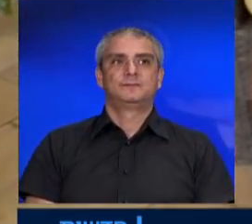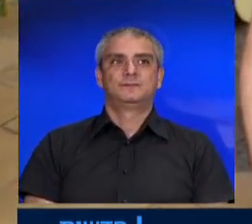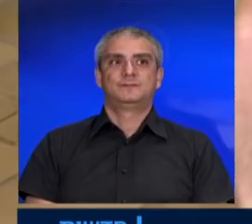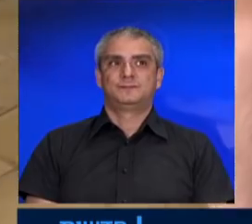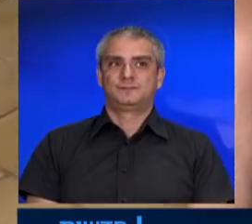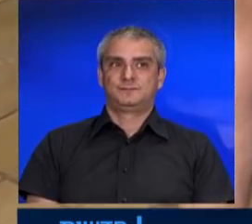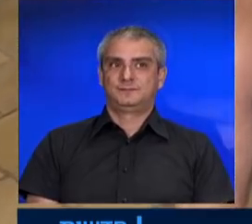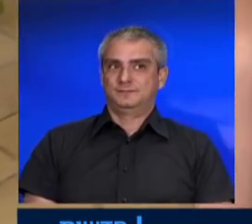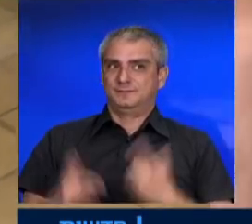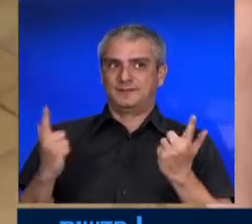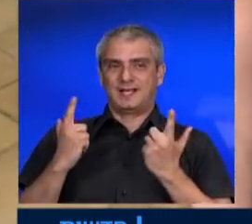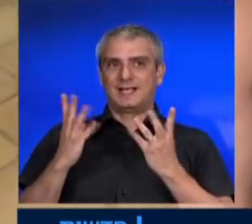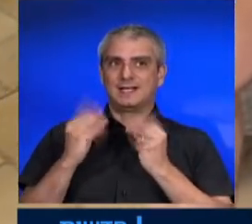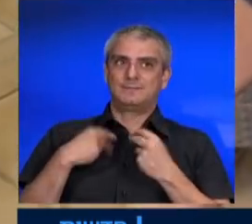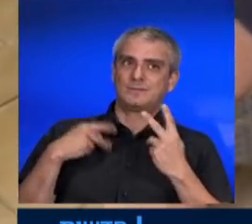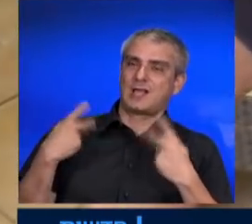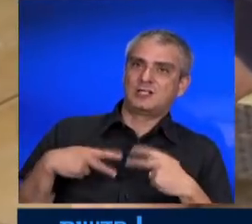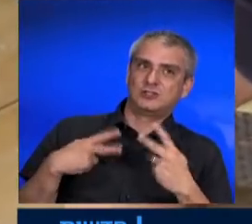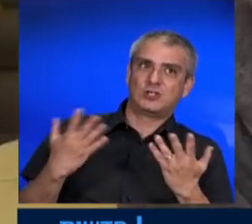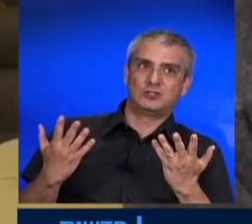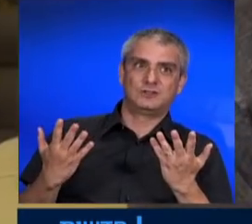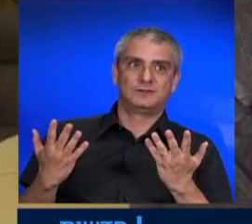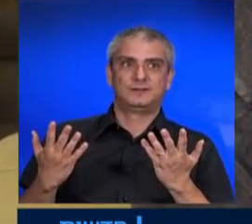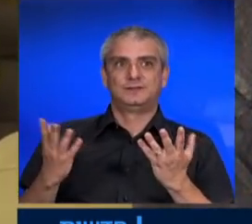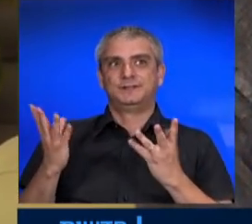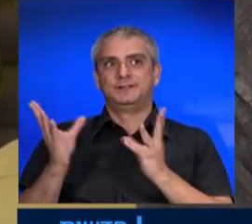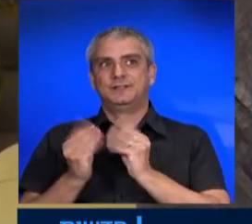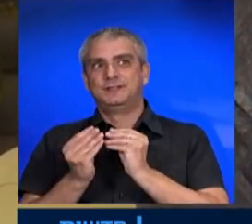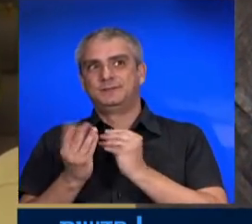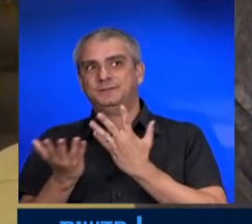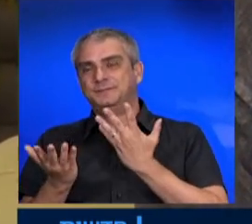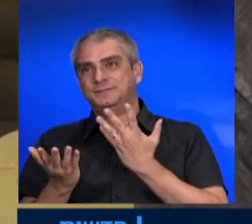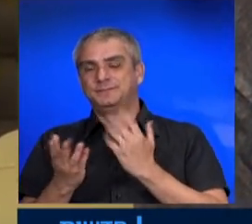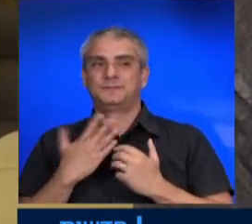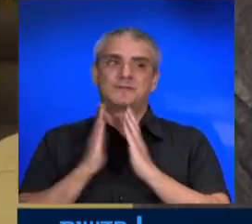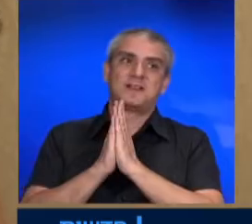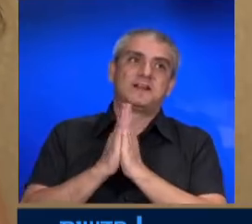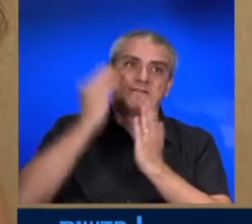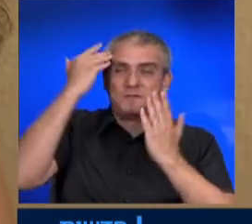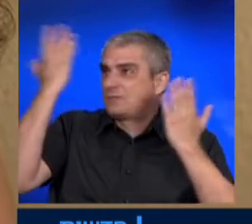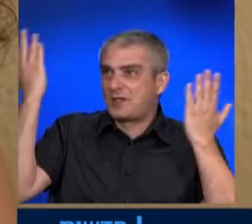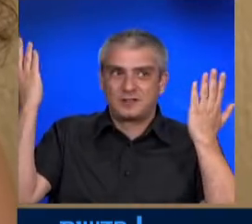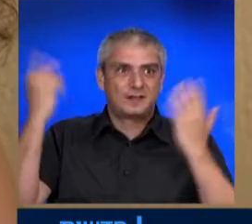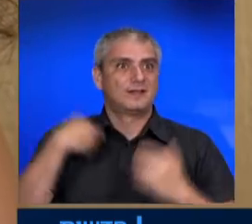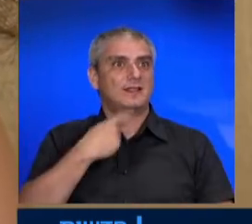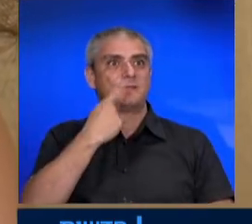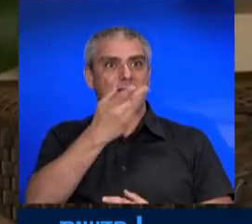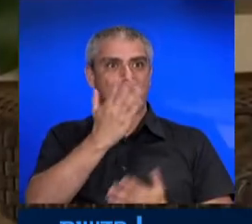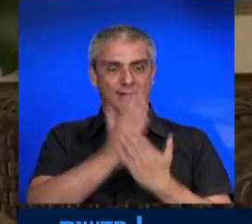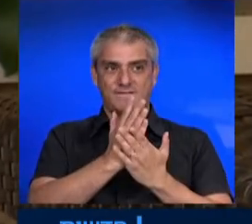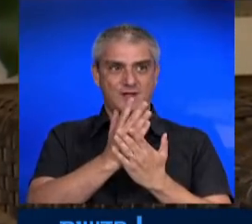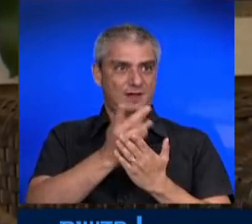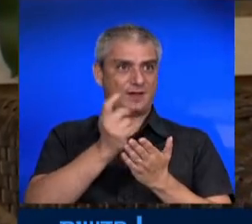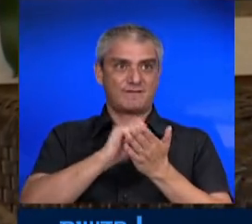שמה? חגיגיות מעולה בחששות, מעולה בתקווה, לא יודעת. אמרתי לכם את זה כבר, אבל לא יודע, הכתבה